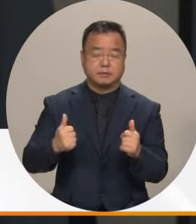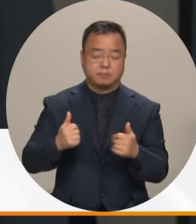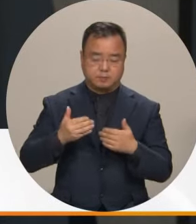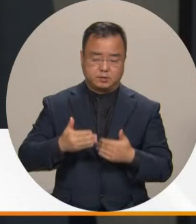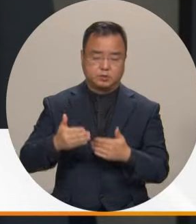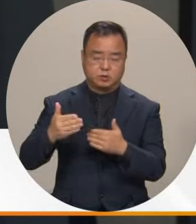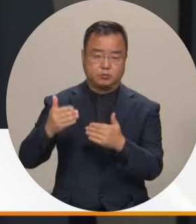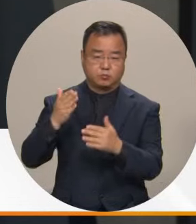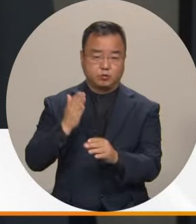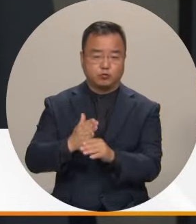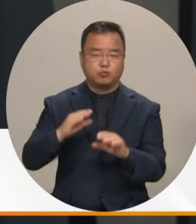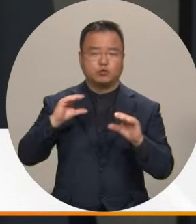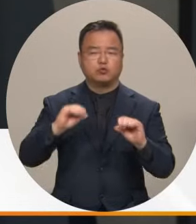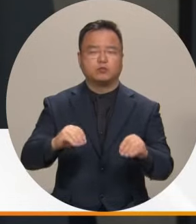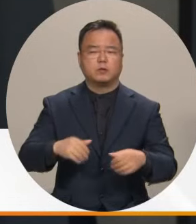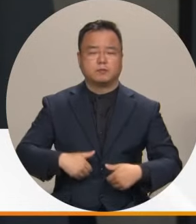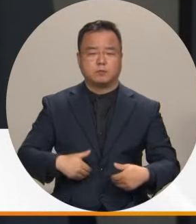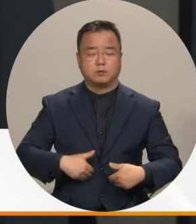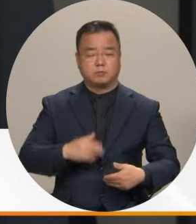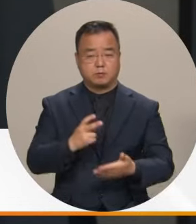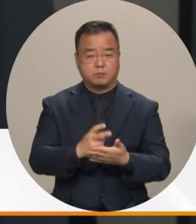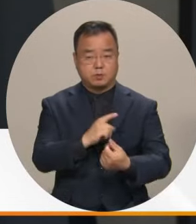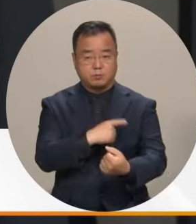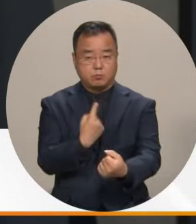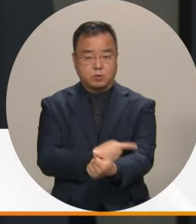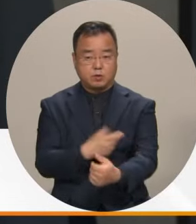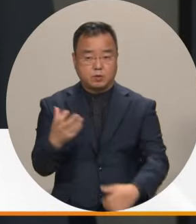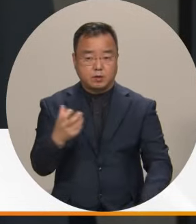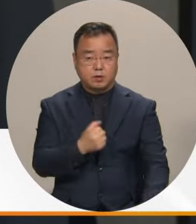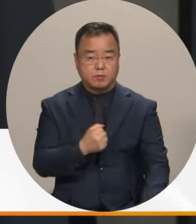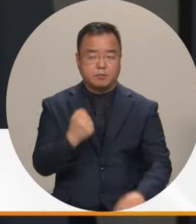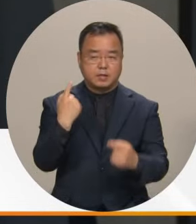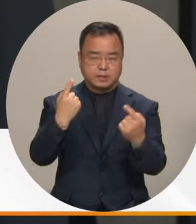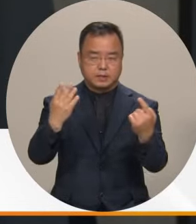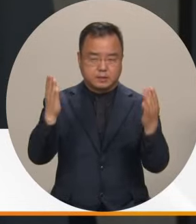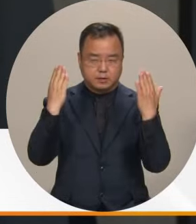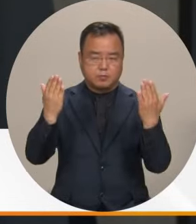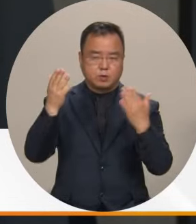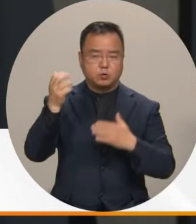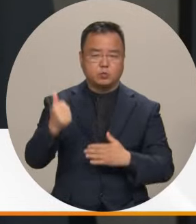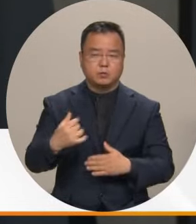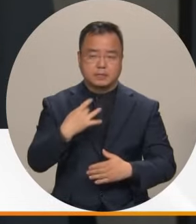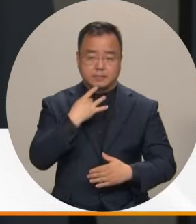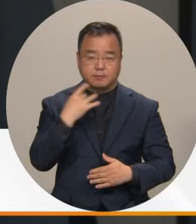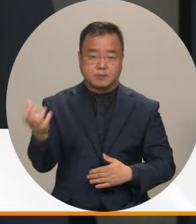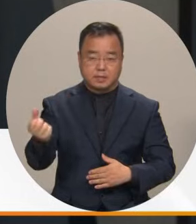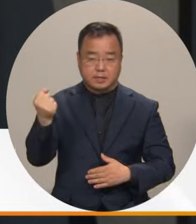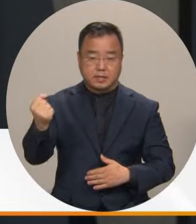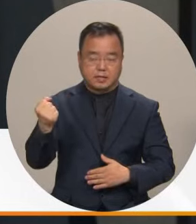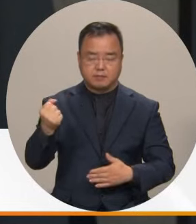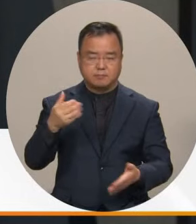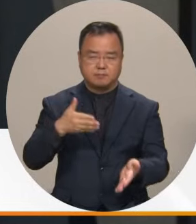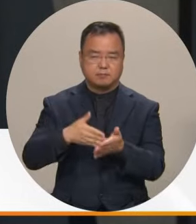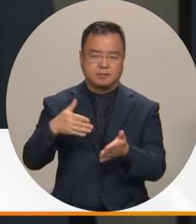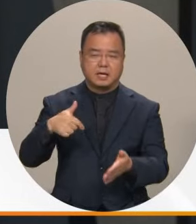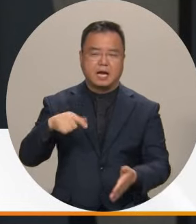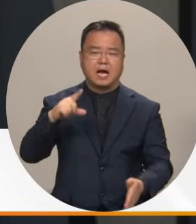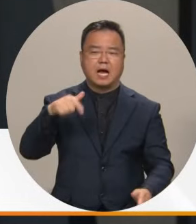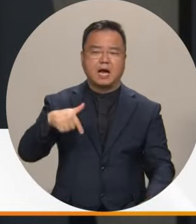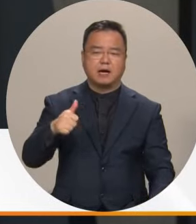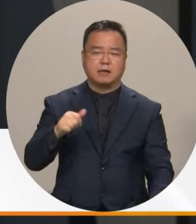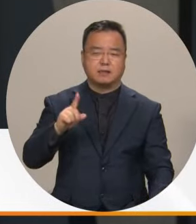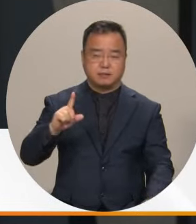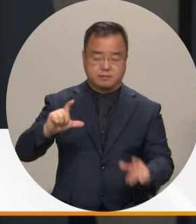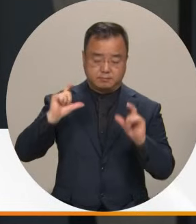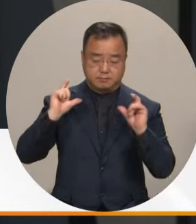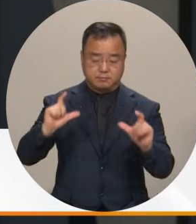중단하라고 요구할 법적 권리가이 대학 총장들 테만 있다면서 이제 각하 판결을 했었는데요 의대생